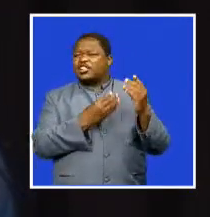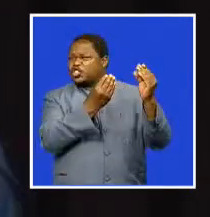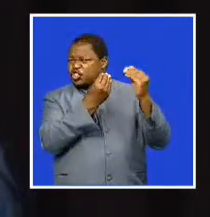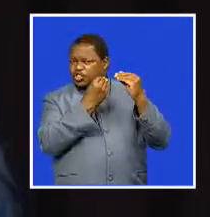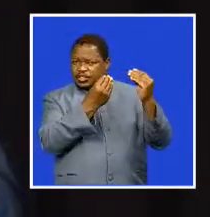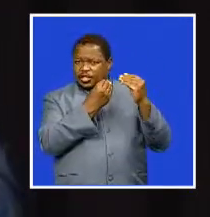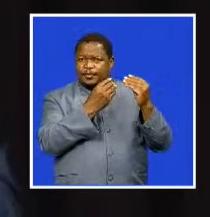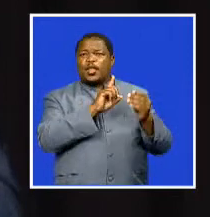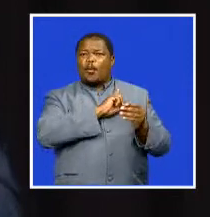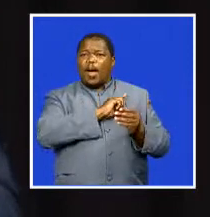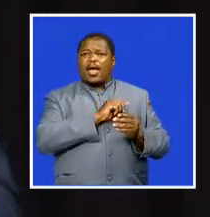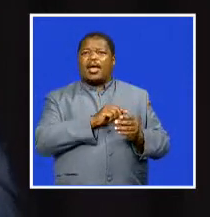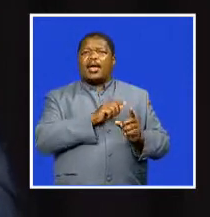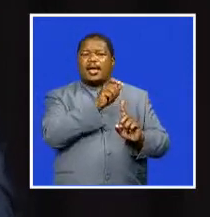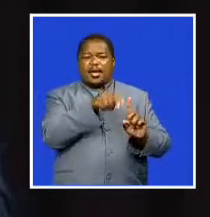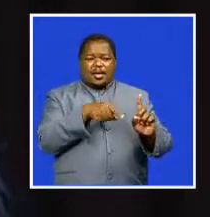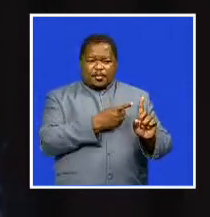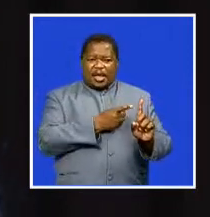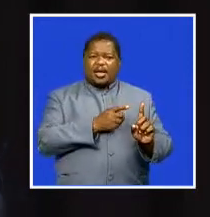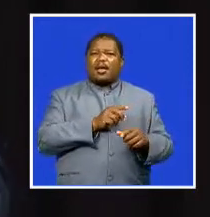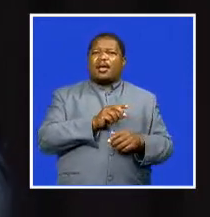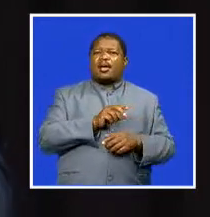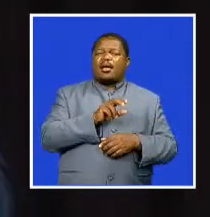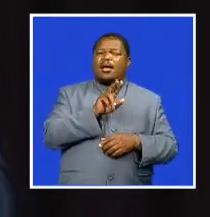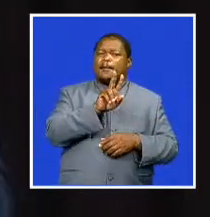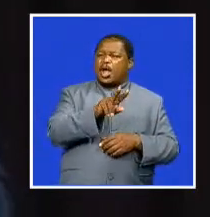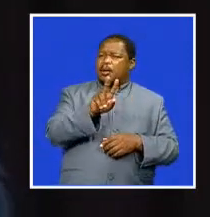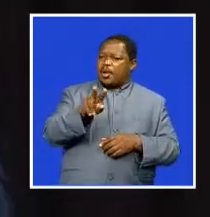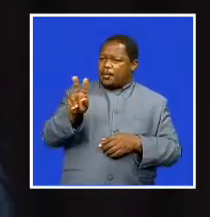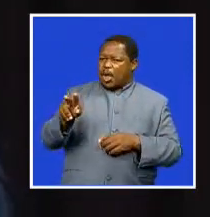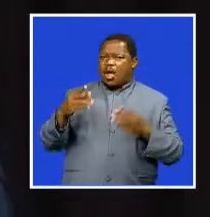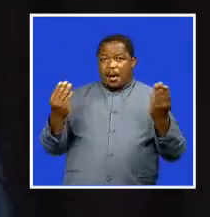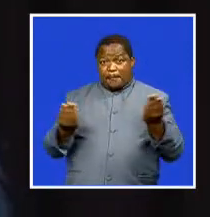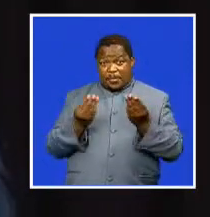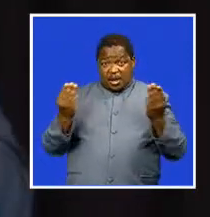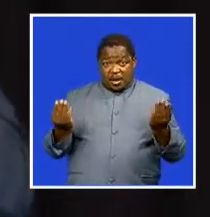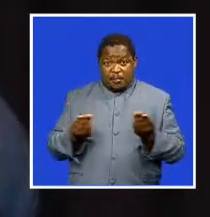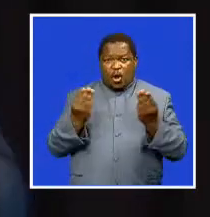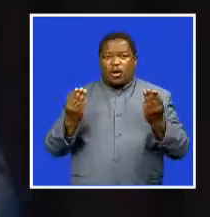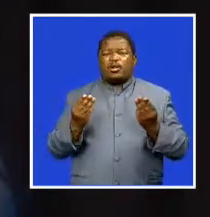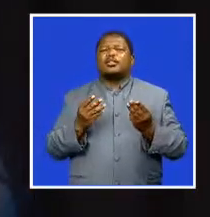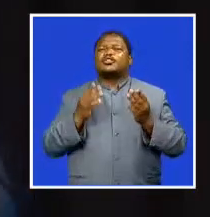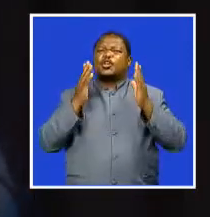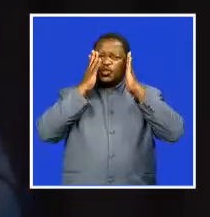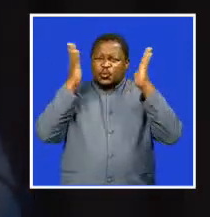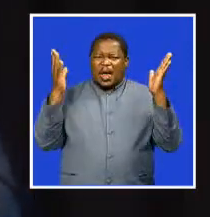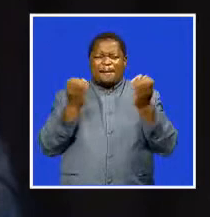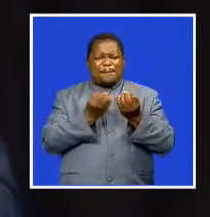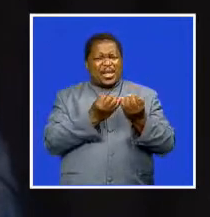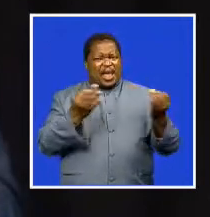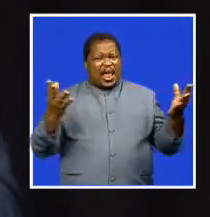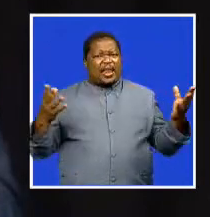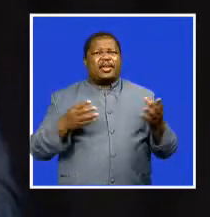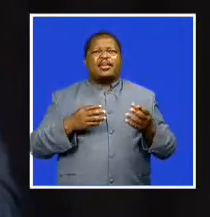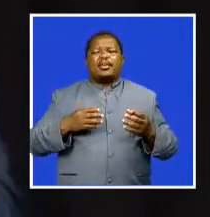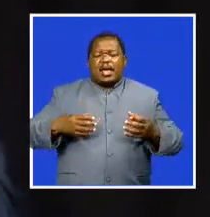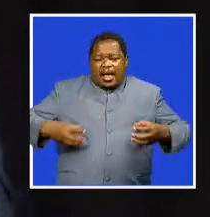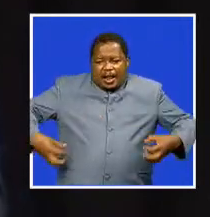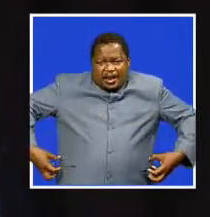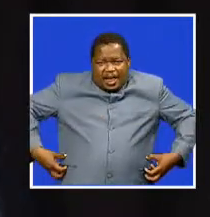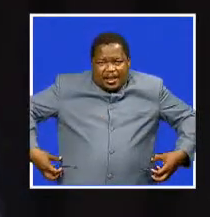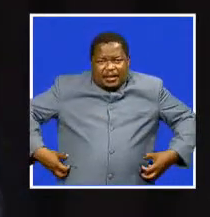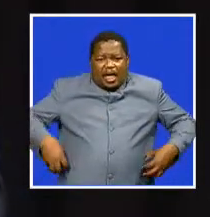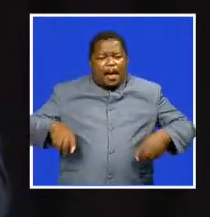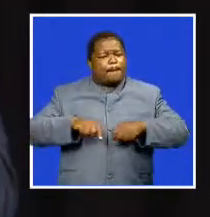leye kugeza iso kubantu ukuthi sekwanzile kakhulu la kangwane